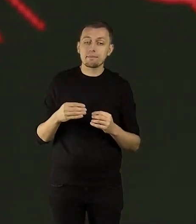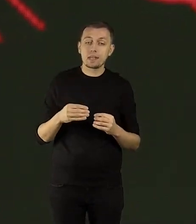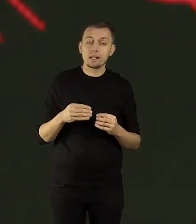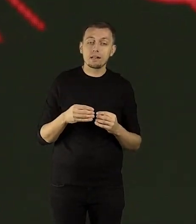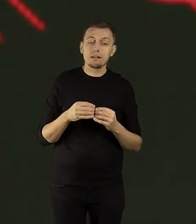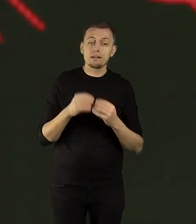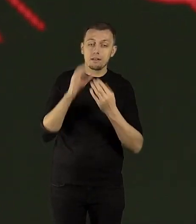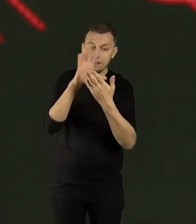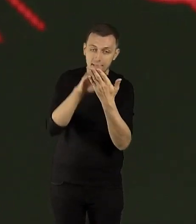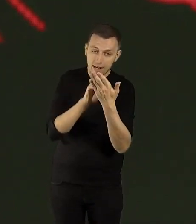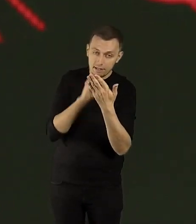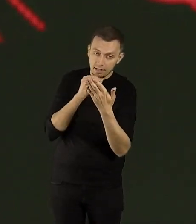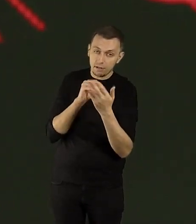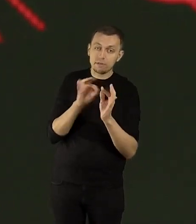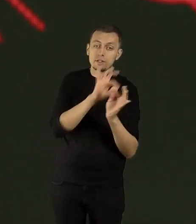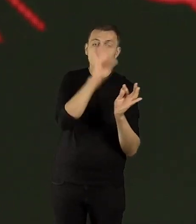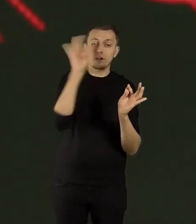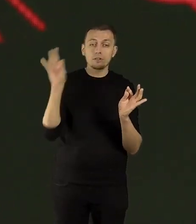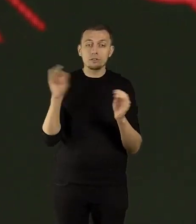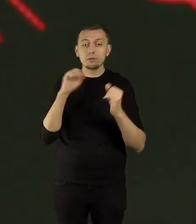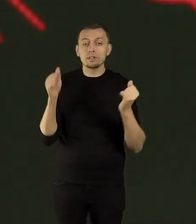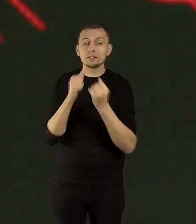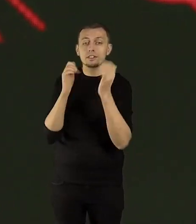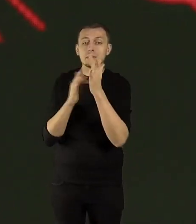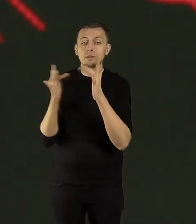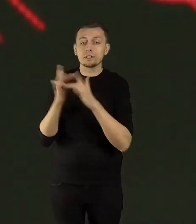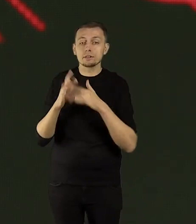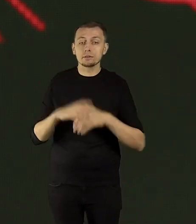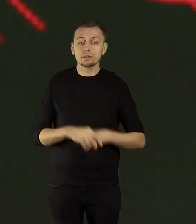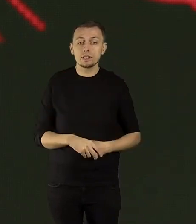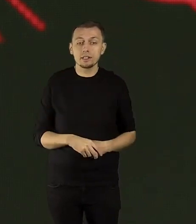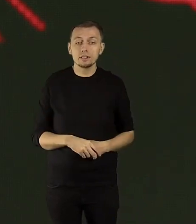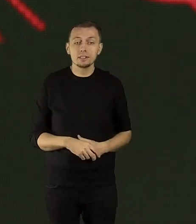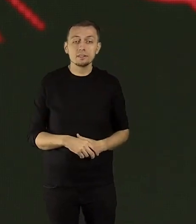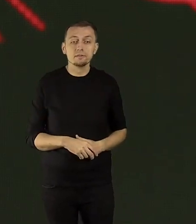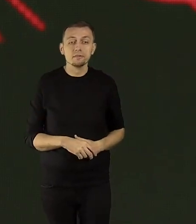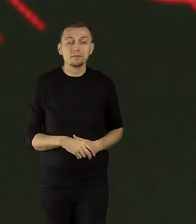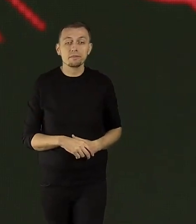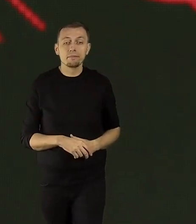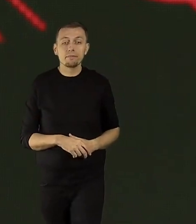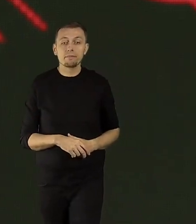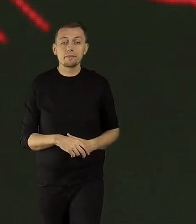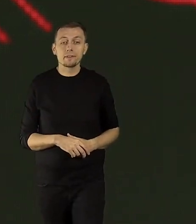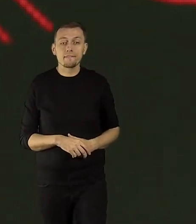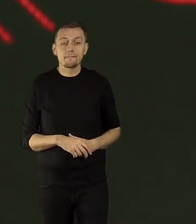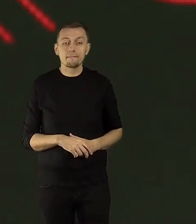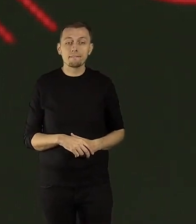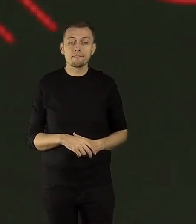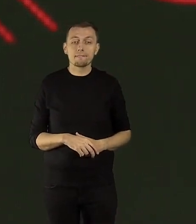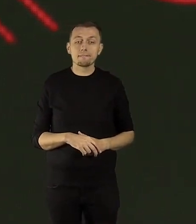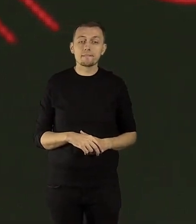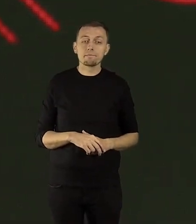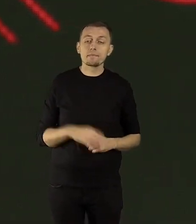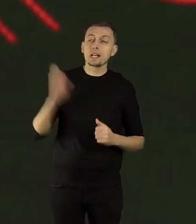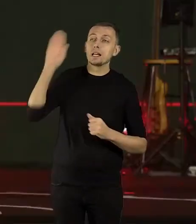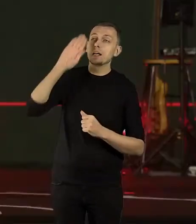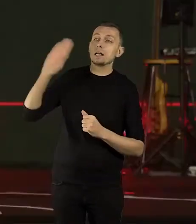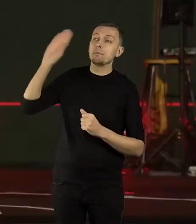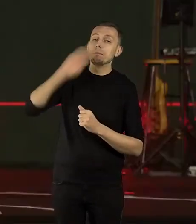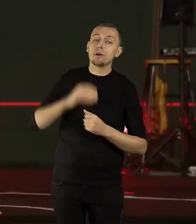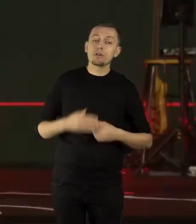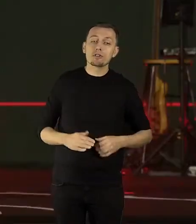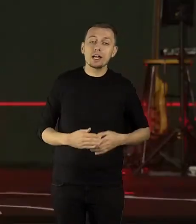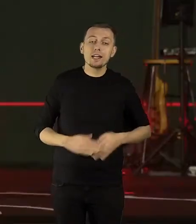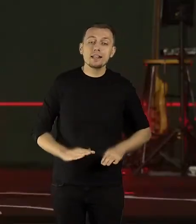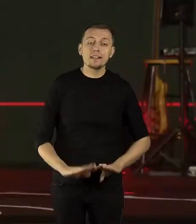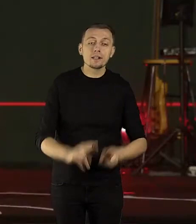Za naszymi drzwiami w okresie tego Bożego Narodzenia szaleją wojny. Ale wiecie, trwa